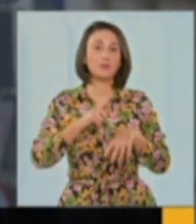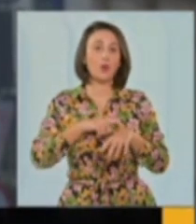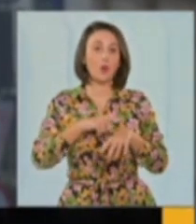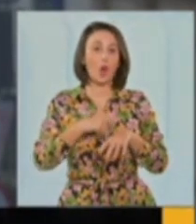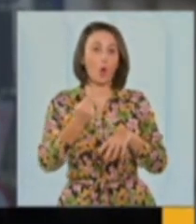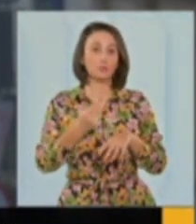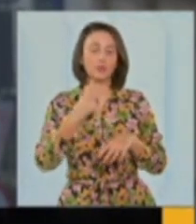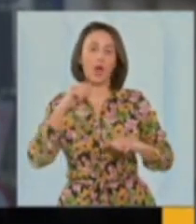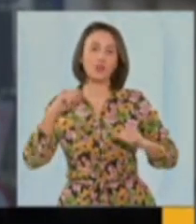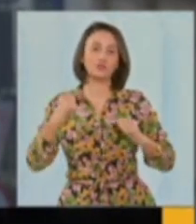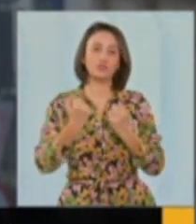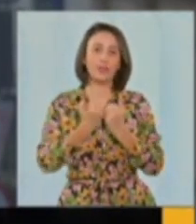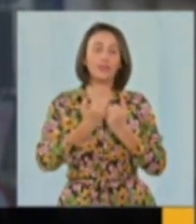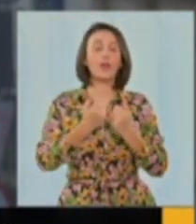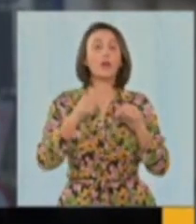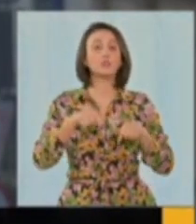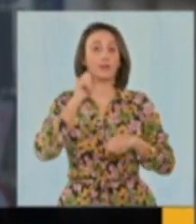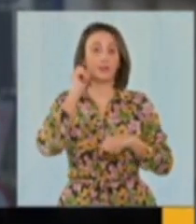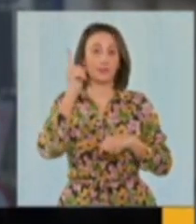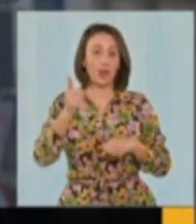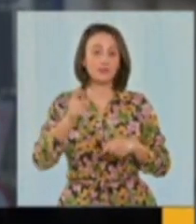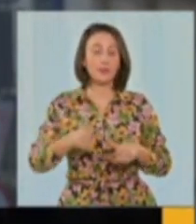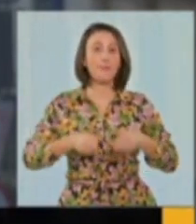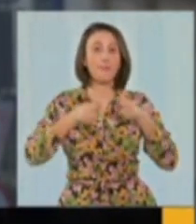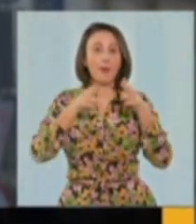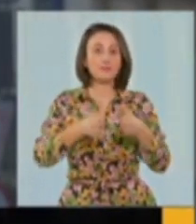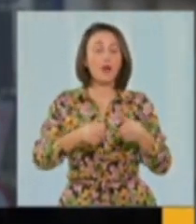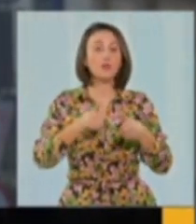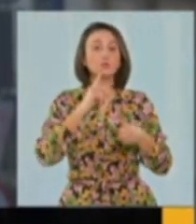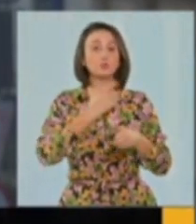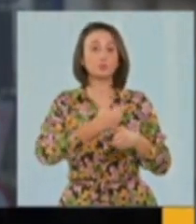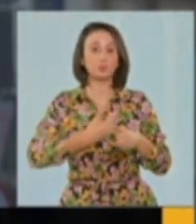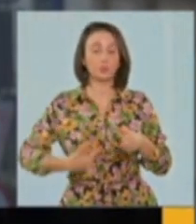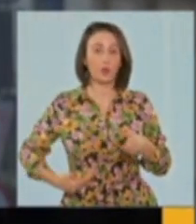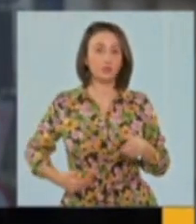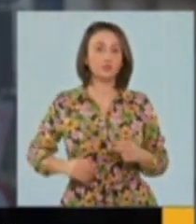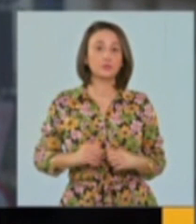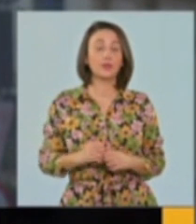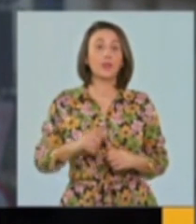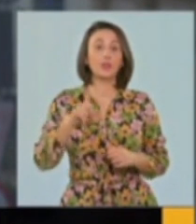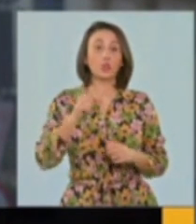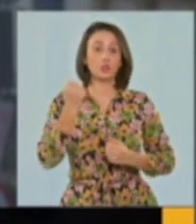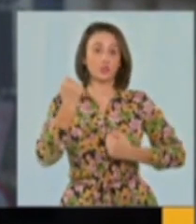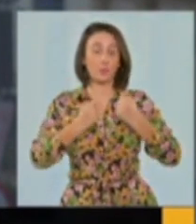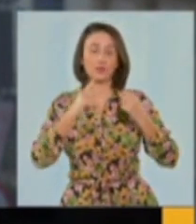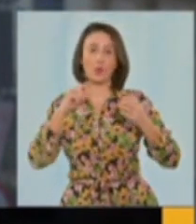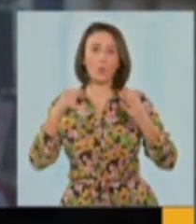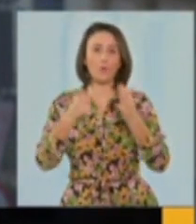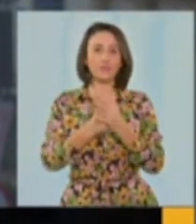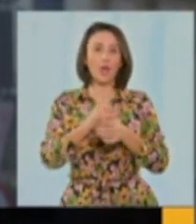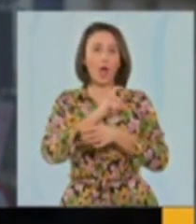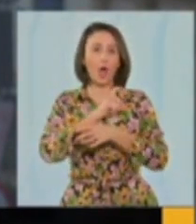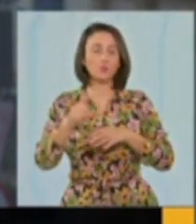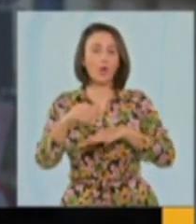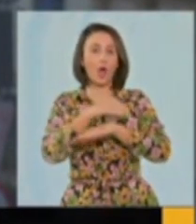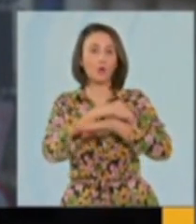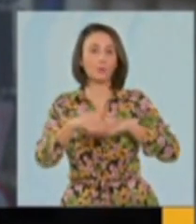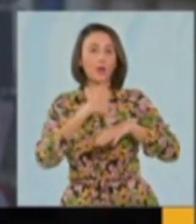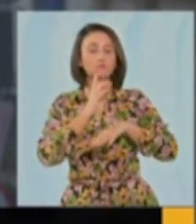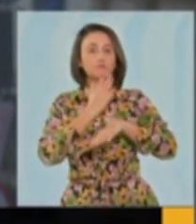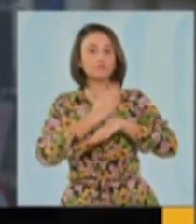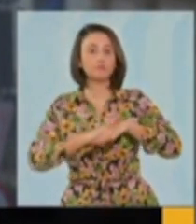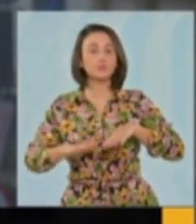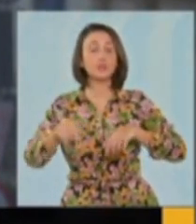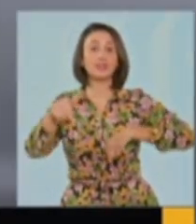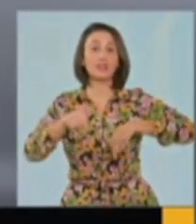Accident în lanț în această dimineață în zona pasajului Sălăjan din capitală. 20 de mașini s-au ciocnit din cauza carosabilului alunecos.